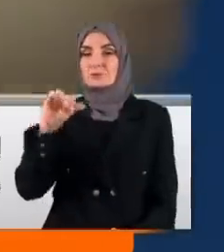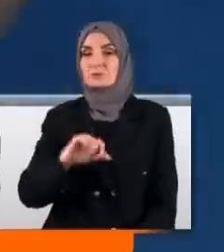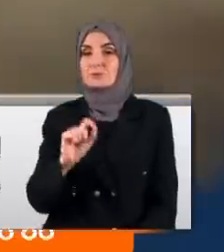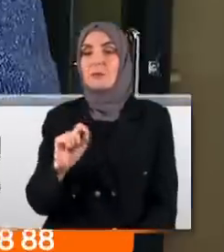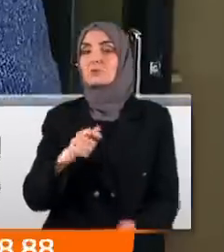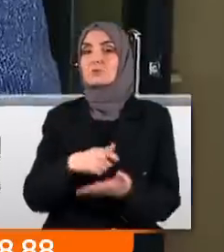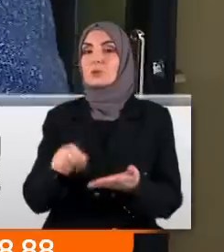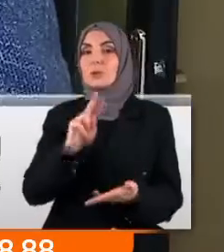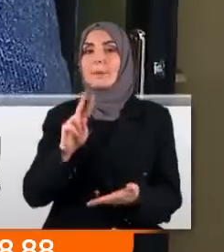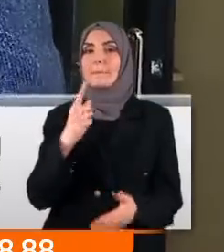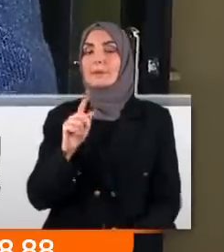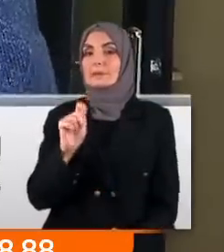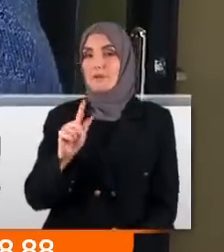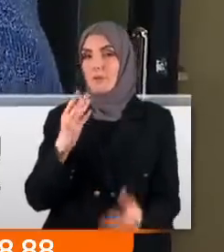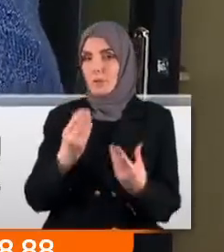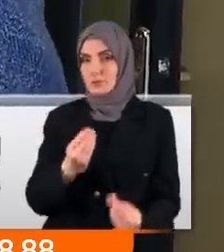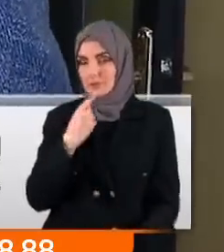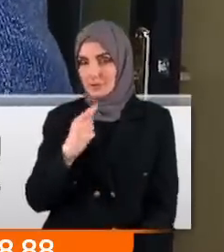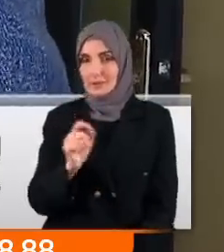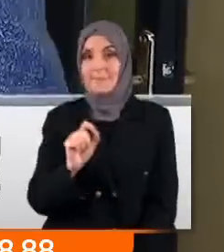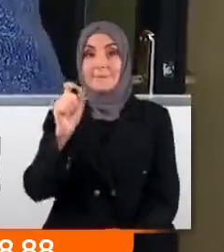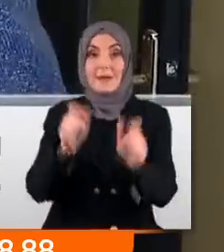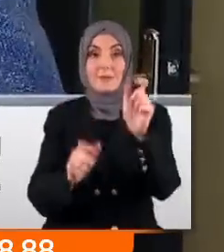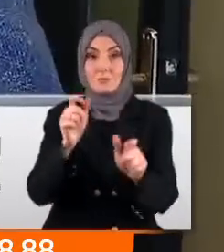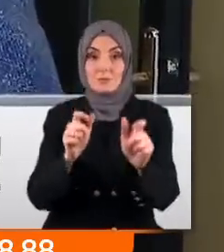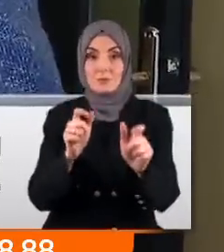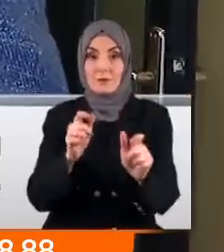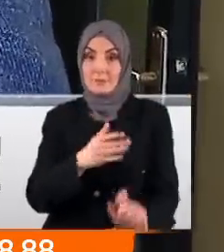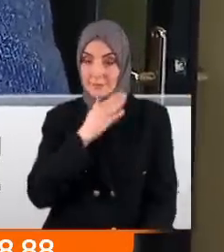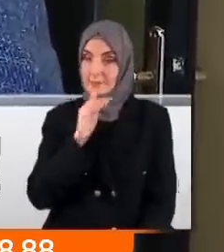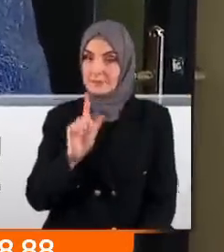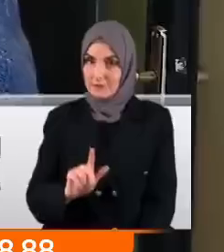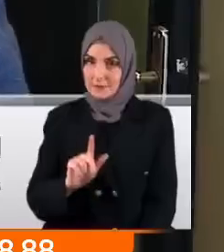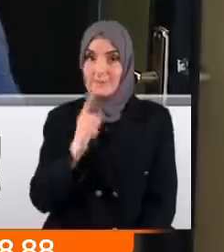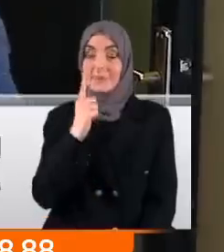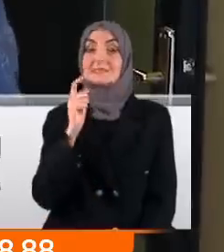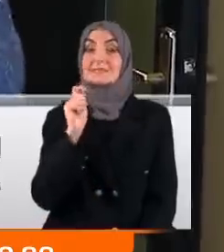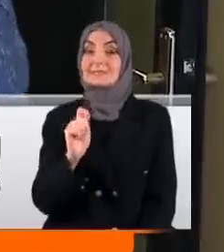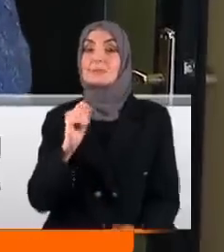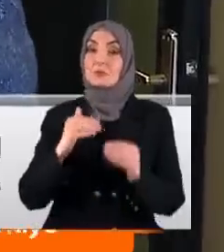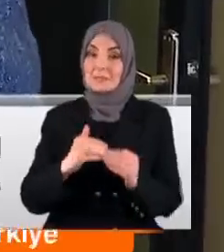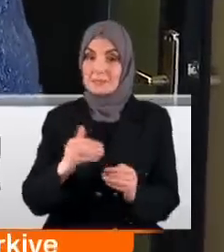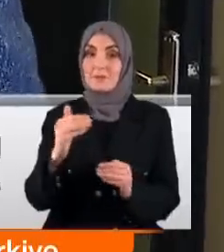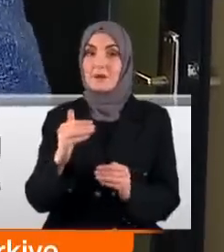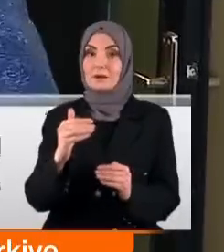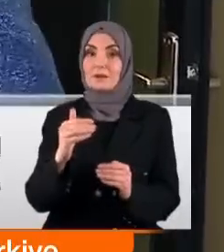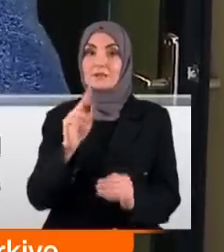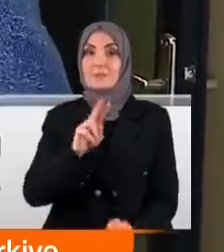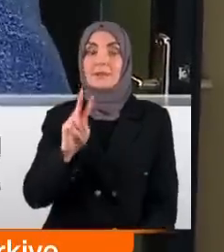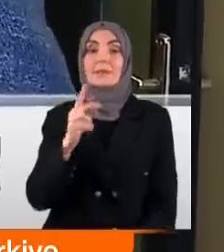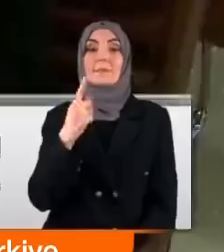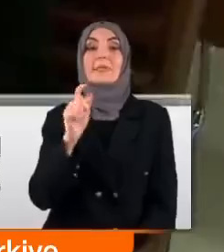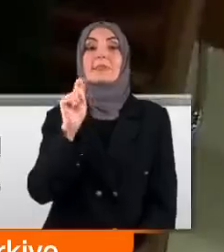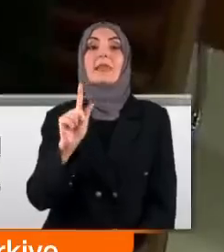olacak demişti. Memurlarımız şunu bilecekler ki 1 Temmuz'dan itibaren ceplerine 22 bin lira ücret